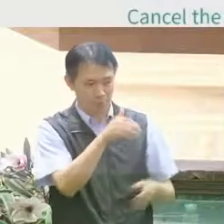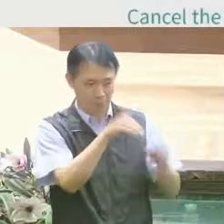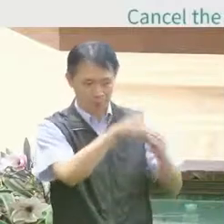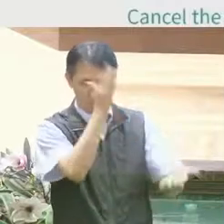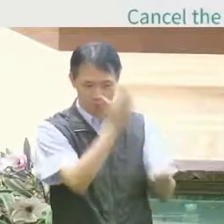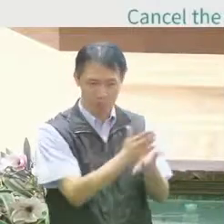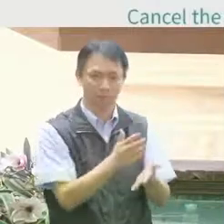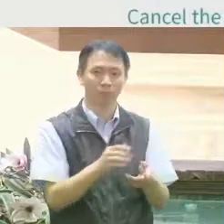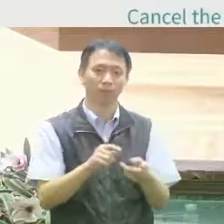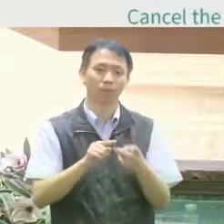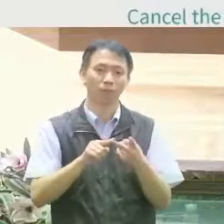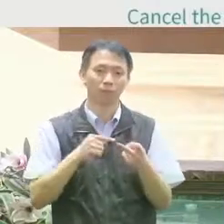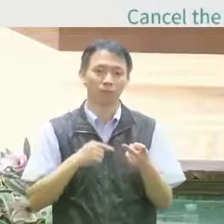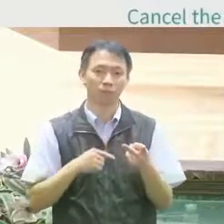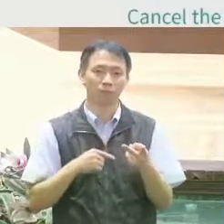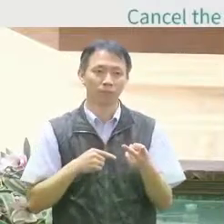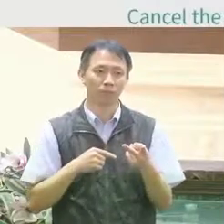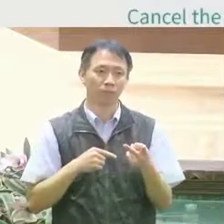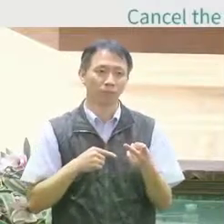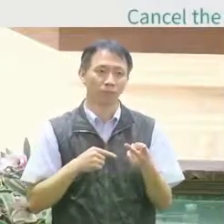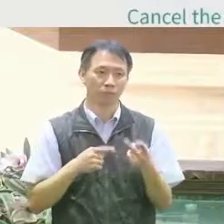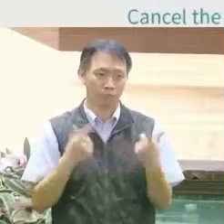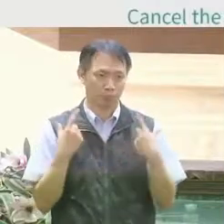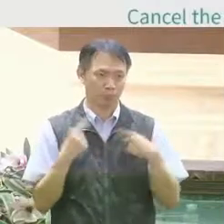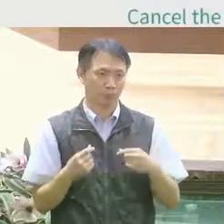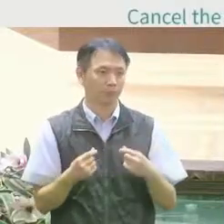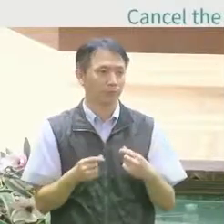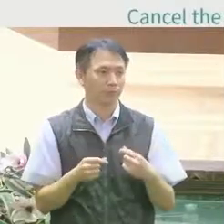以及要取消原定在